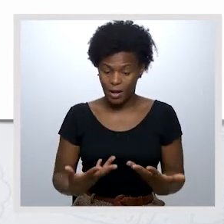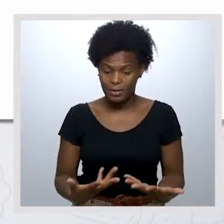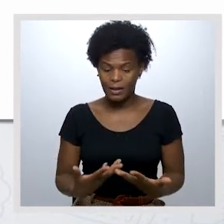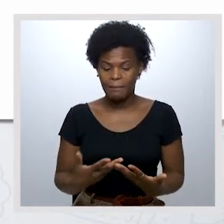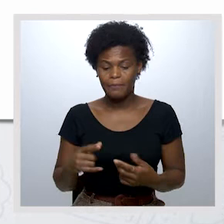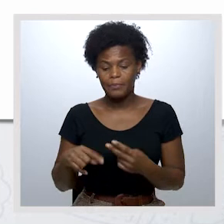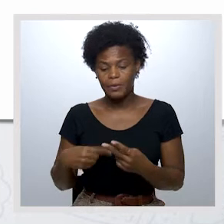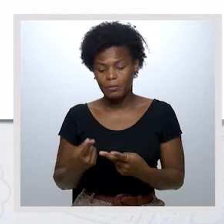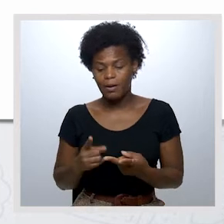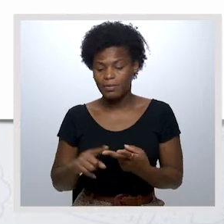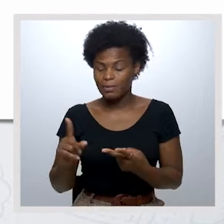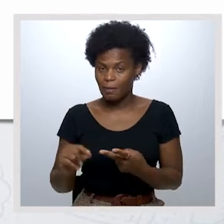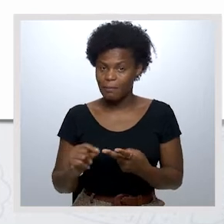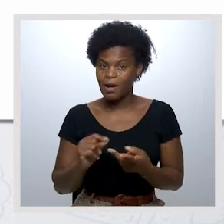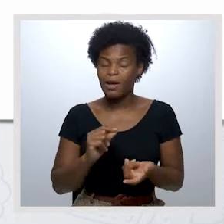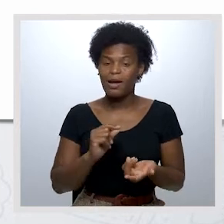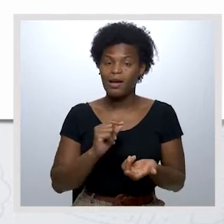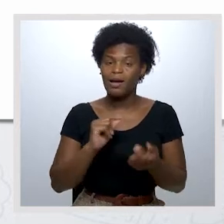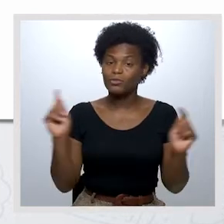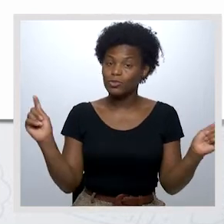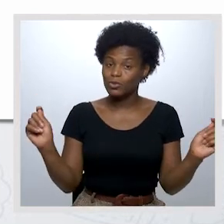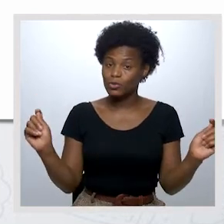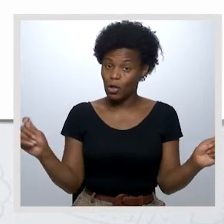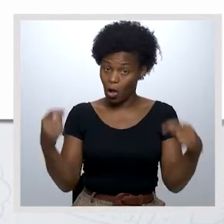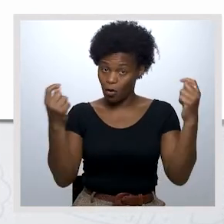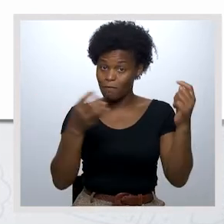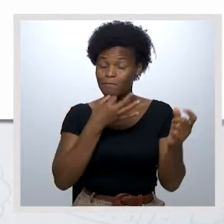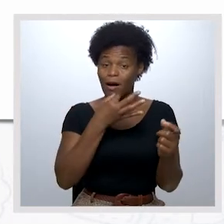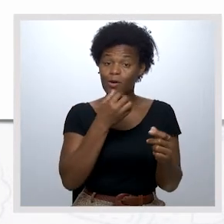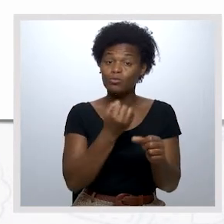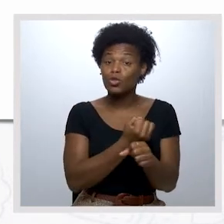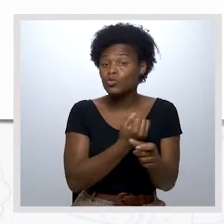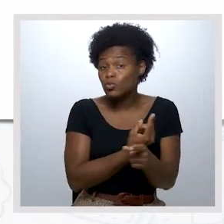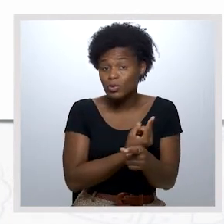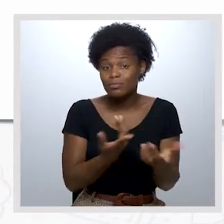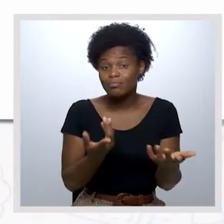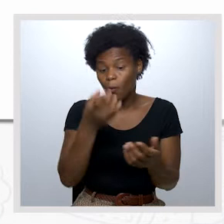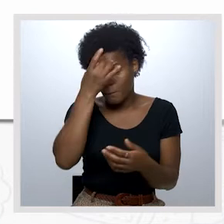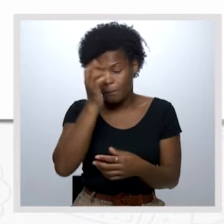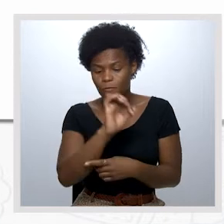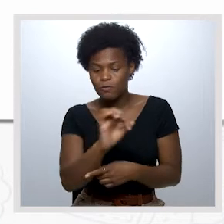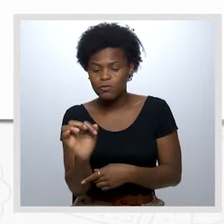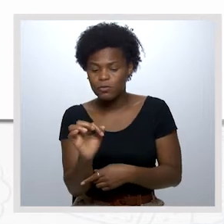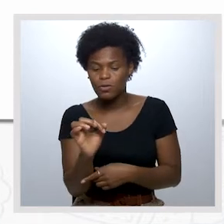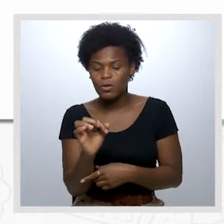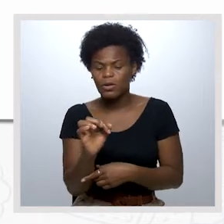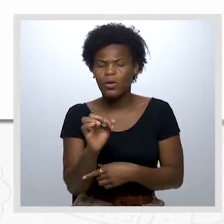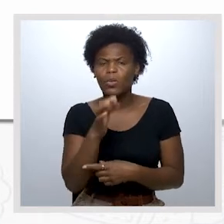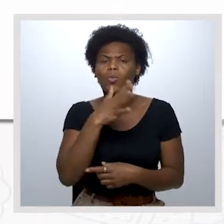Un slogan parle d'un produit. À votre avis,